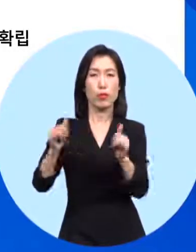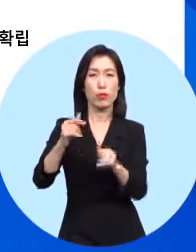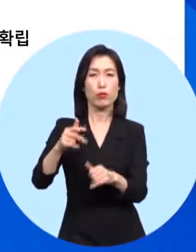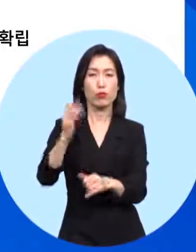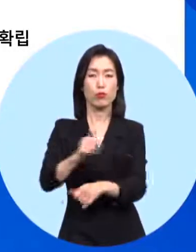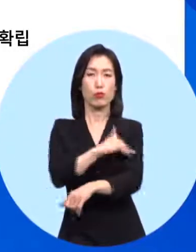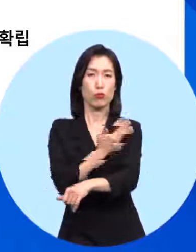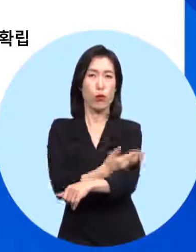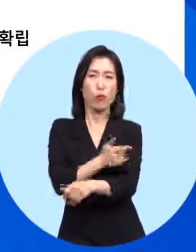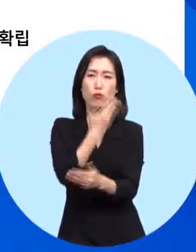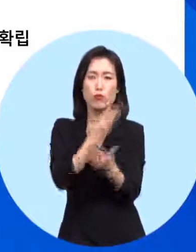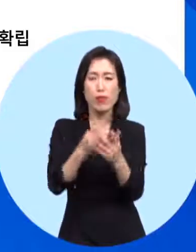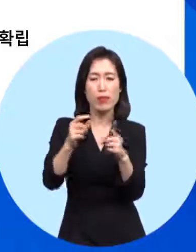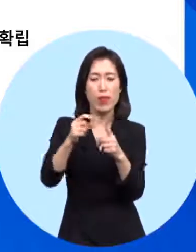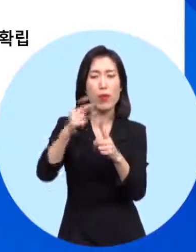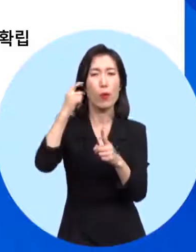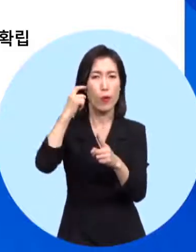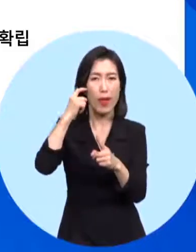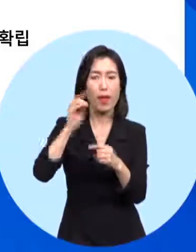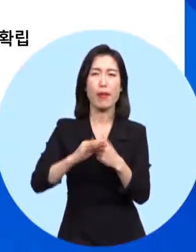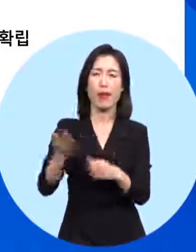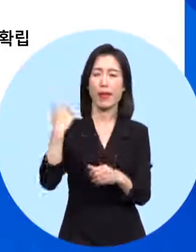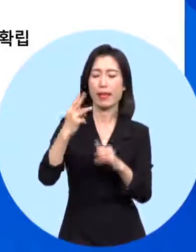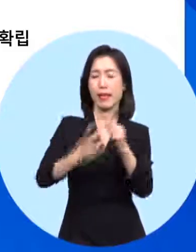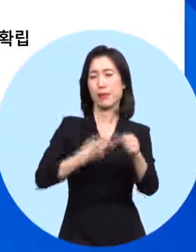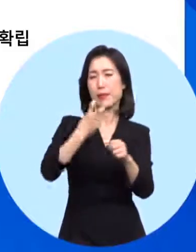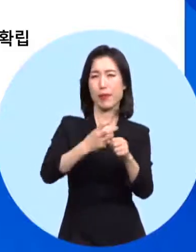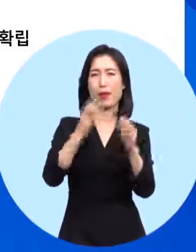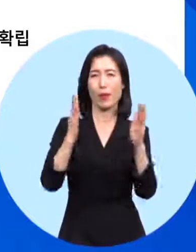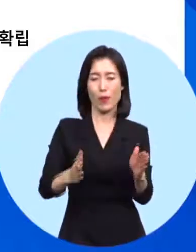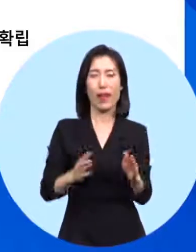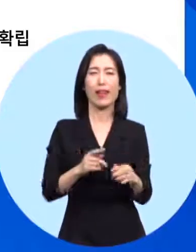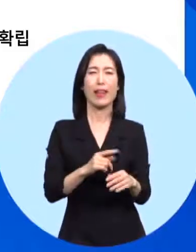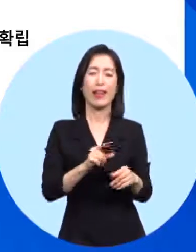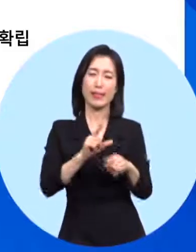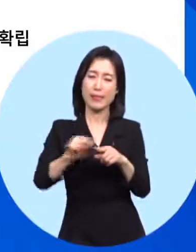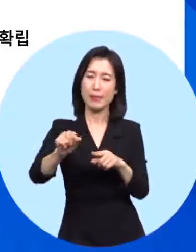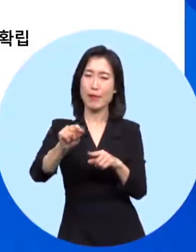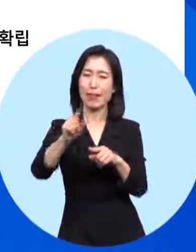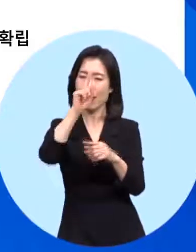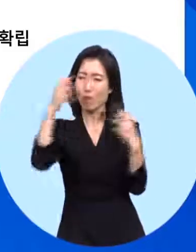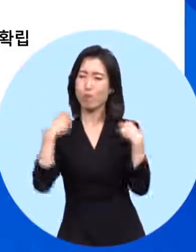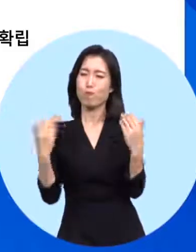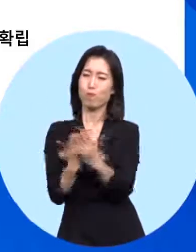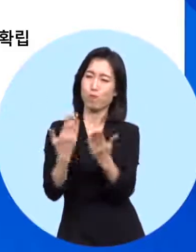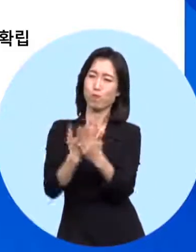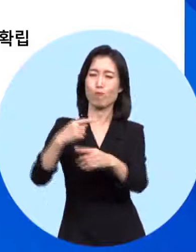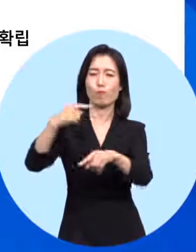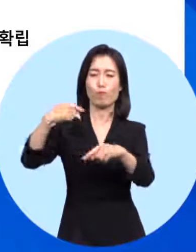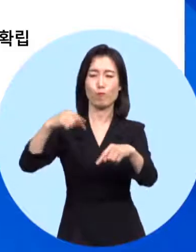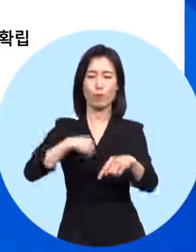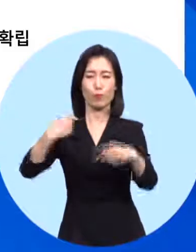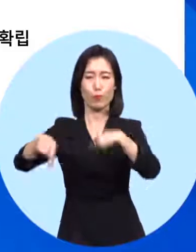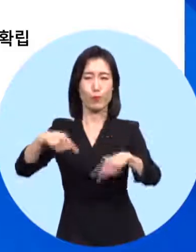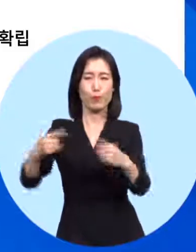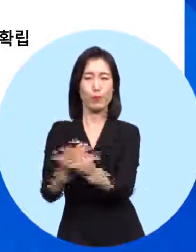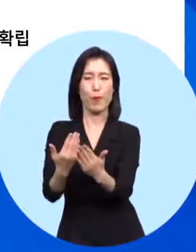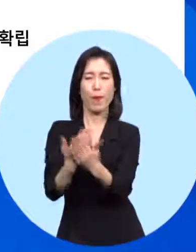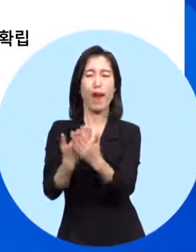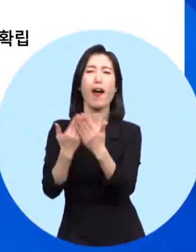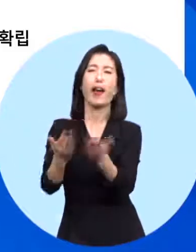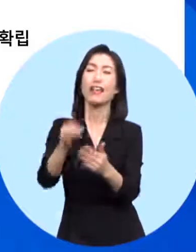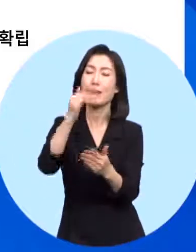중요한 개념으로 등장됐냐 하면 지난 30년 동안 나름대로 지방자치가 발전하고 성숙되어 왔지만 그